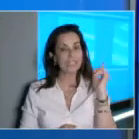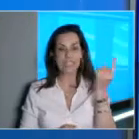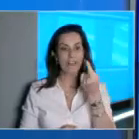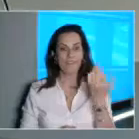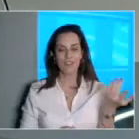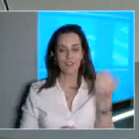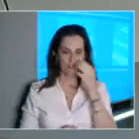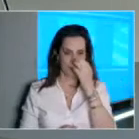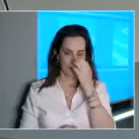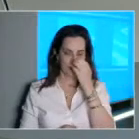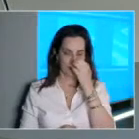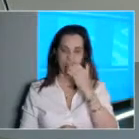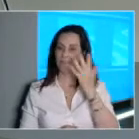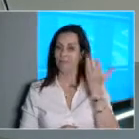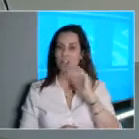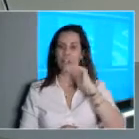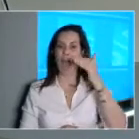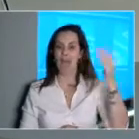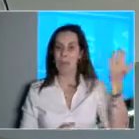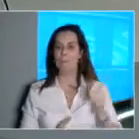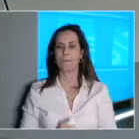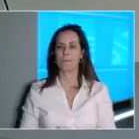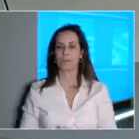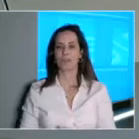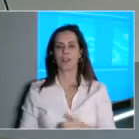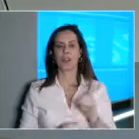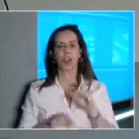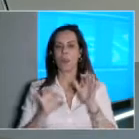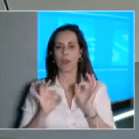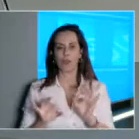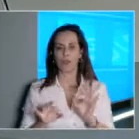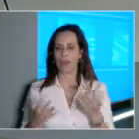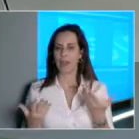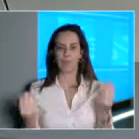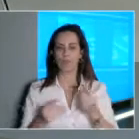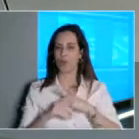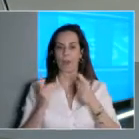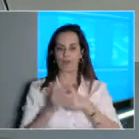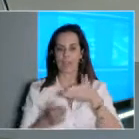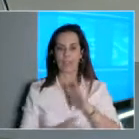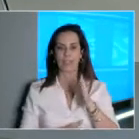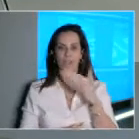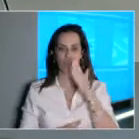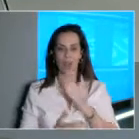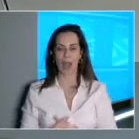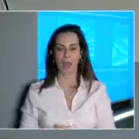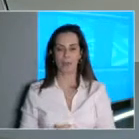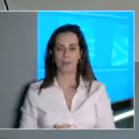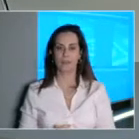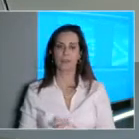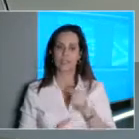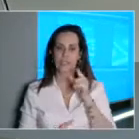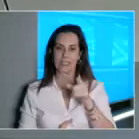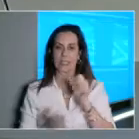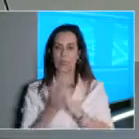בדיוק, הרים לה סביב ירושלים, ולא בדיוק דרכים חלופיות כדי להיכנס לעיר בשקט. אז זו